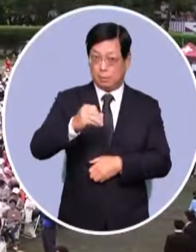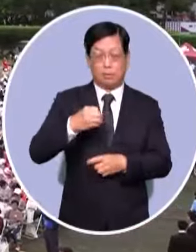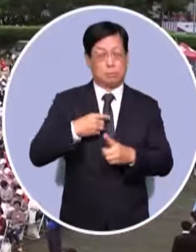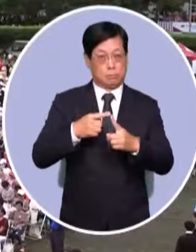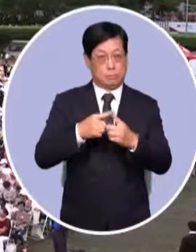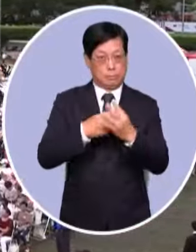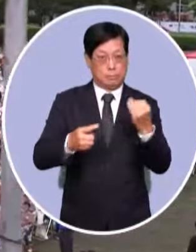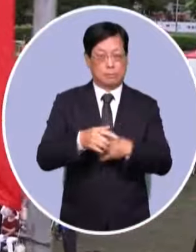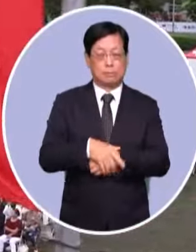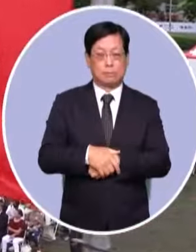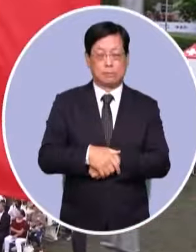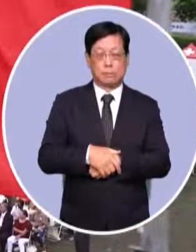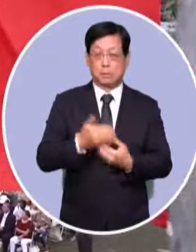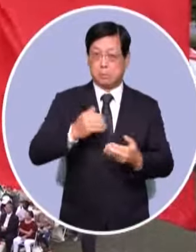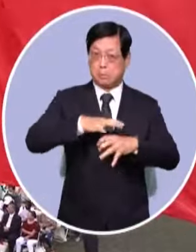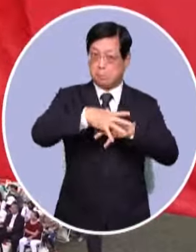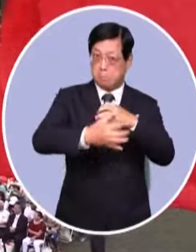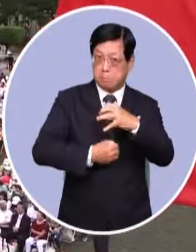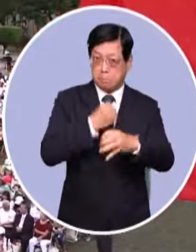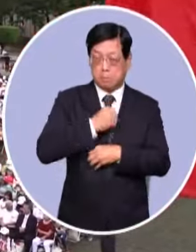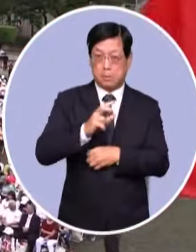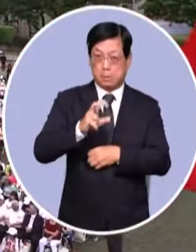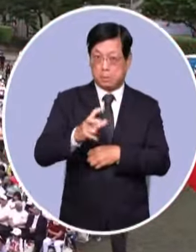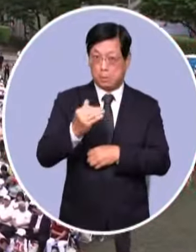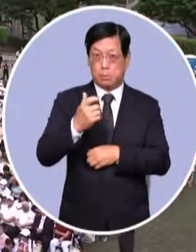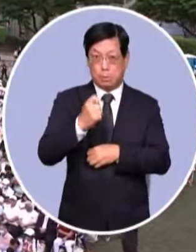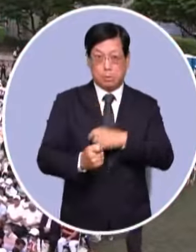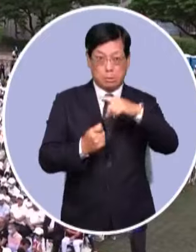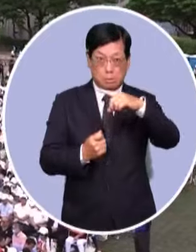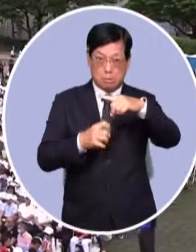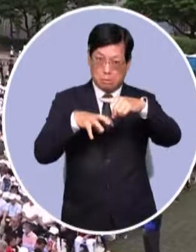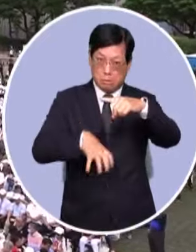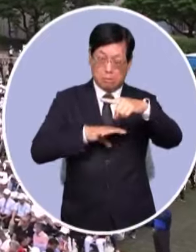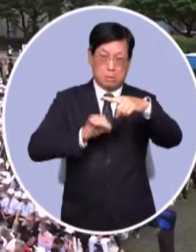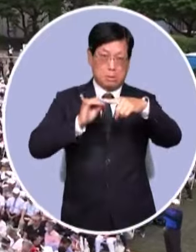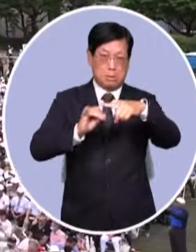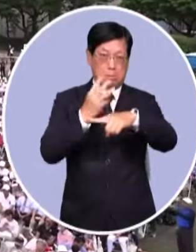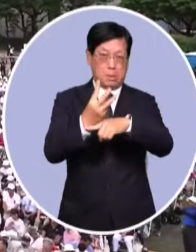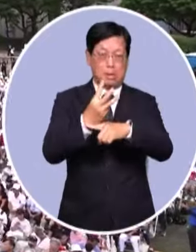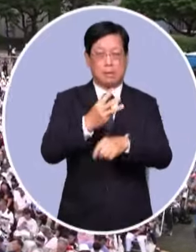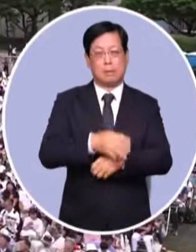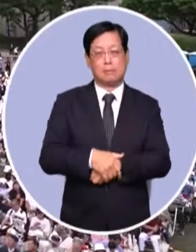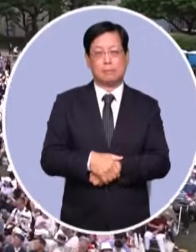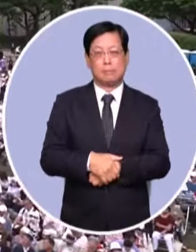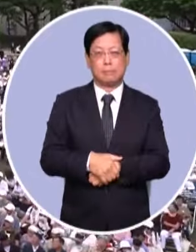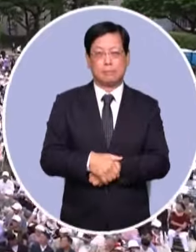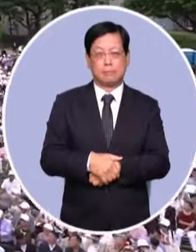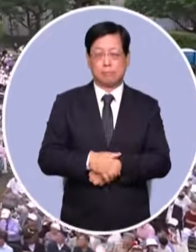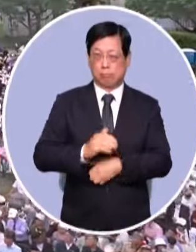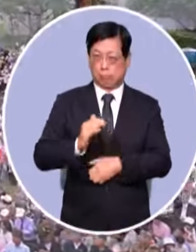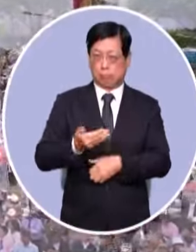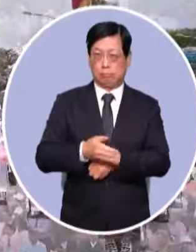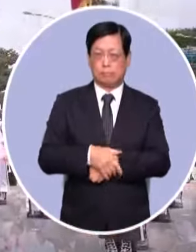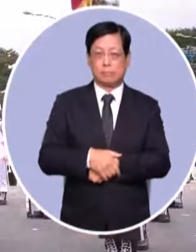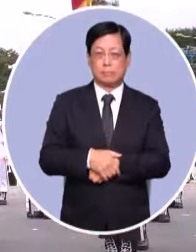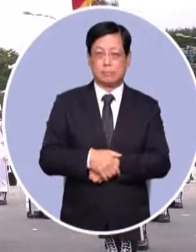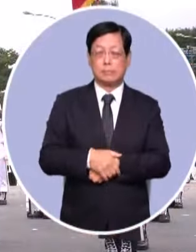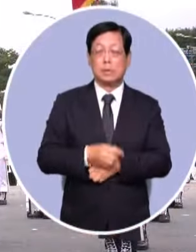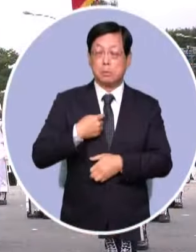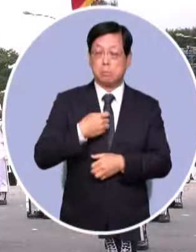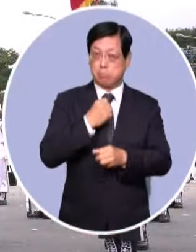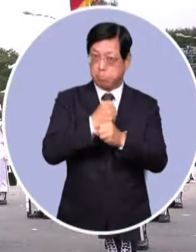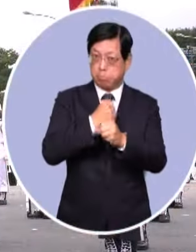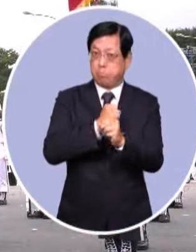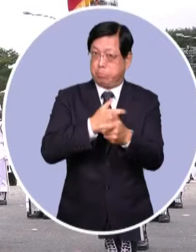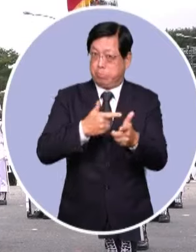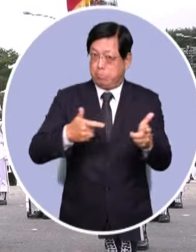口，只有占全球79亿人口的1/1000。但是，我们各行各